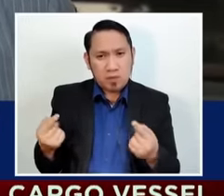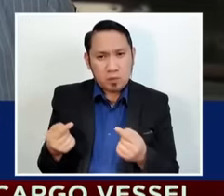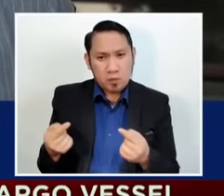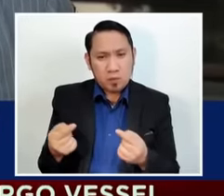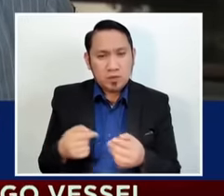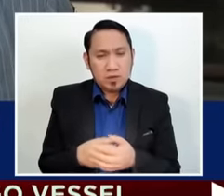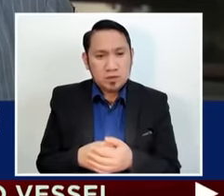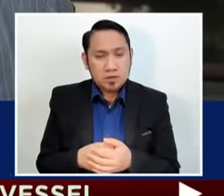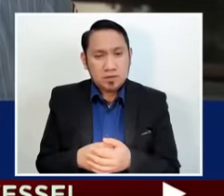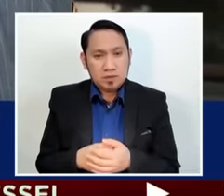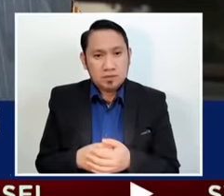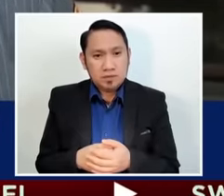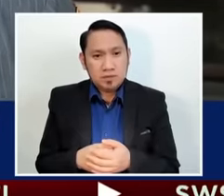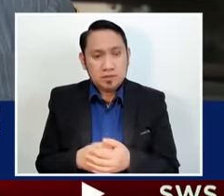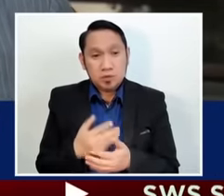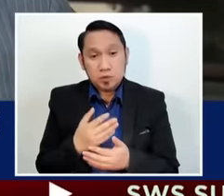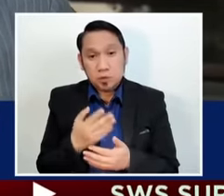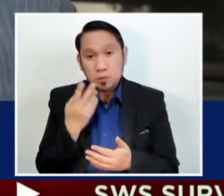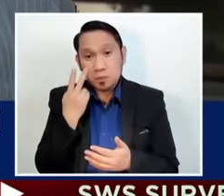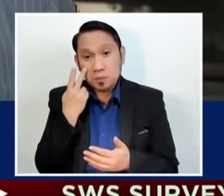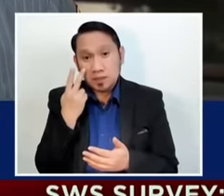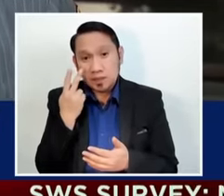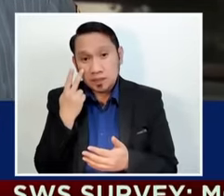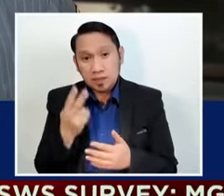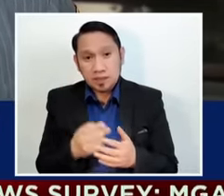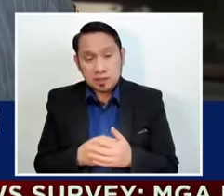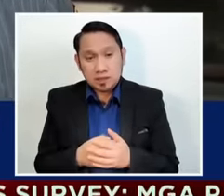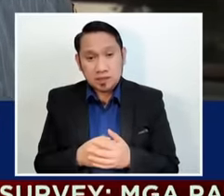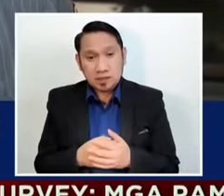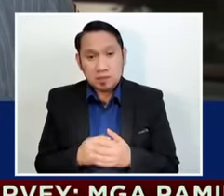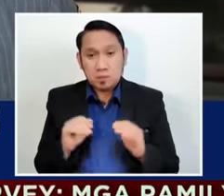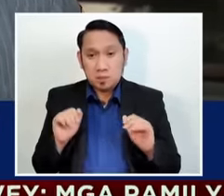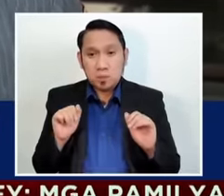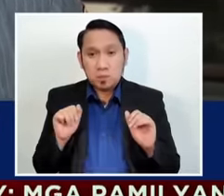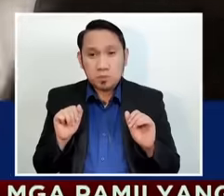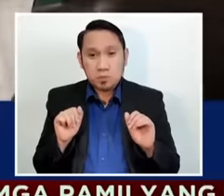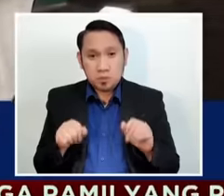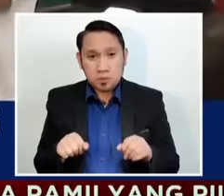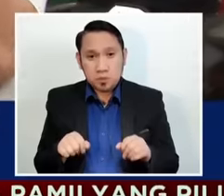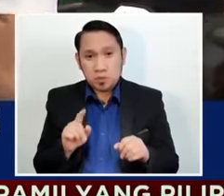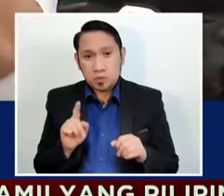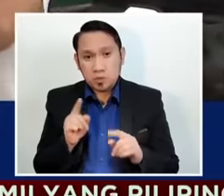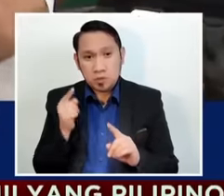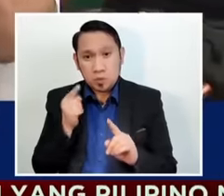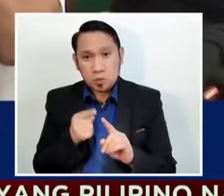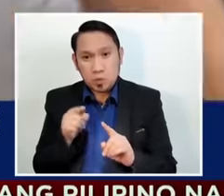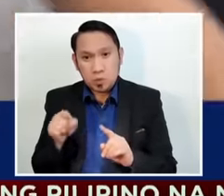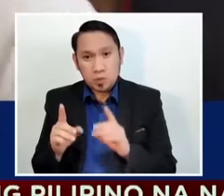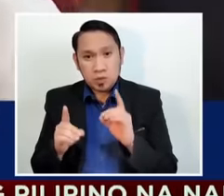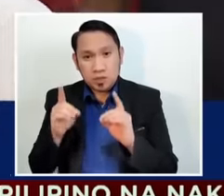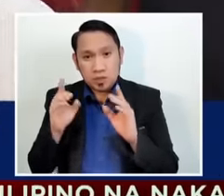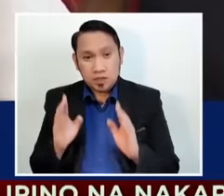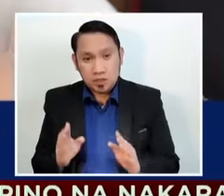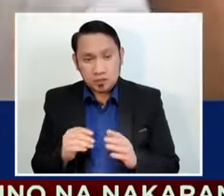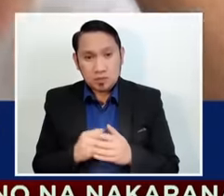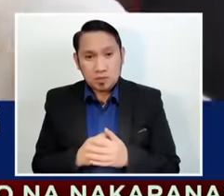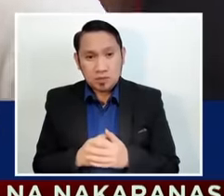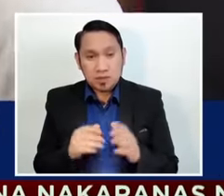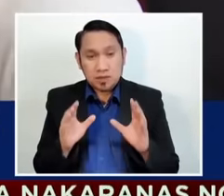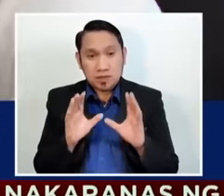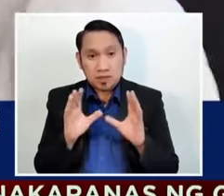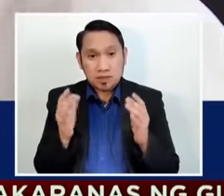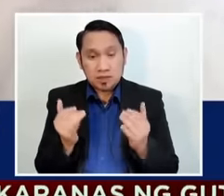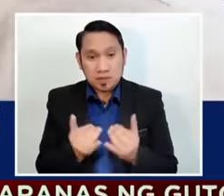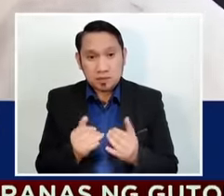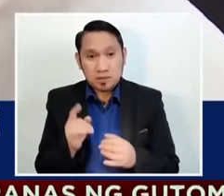ng makikita ngayon yung possible na intention. Siniguro naman ng kumpanya na motorcycle